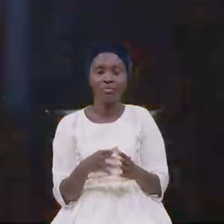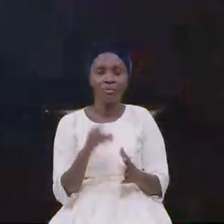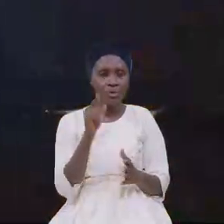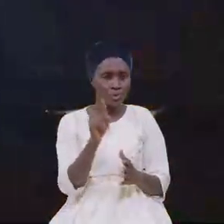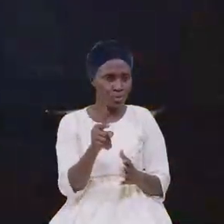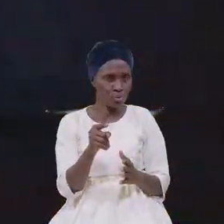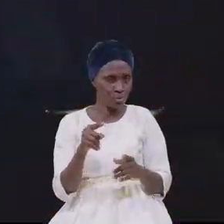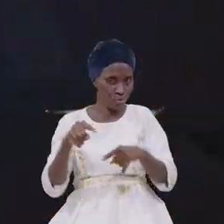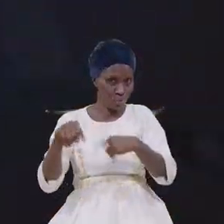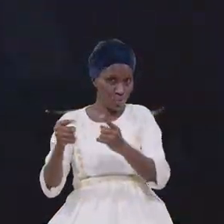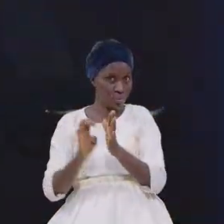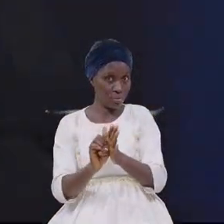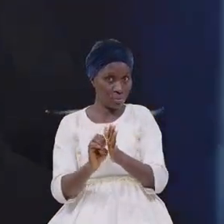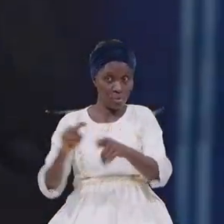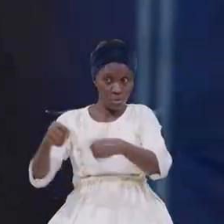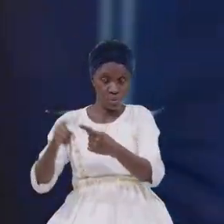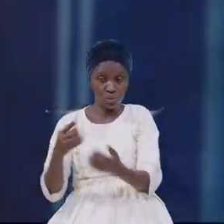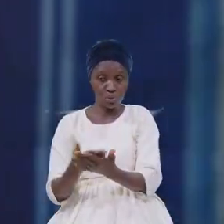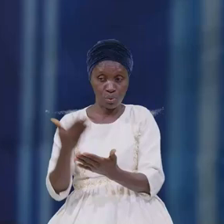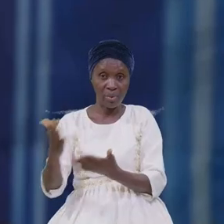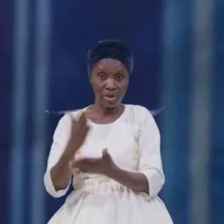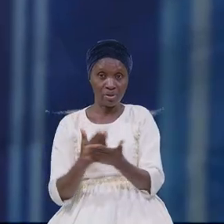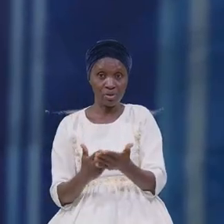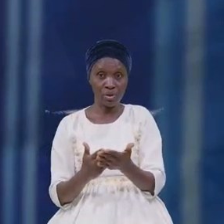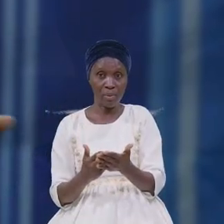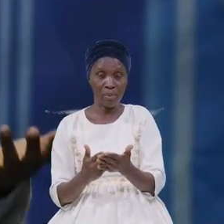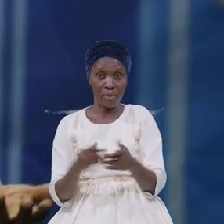Vous êtes allé vous acheter